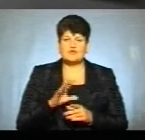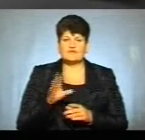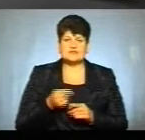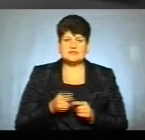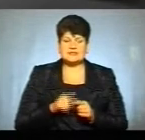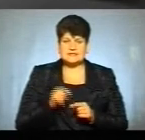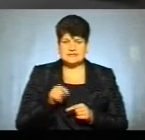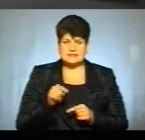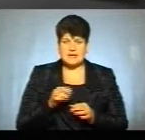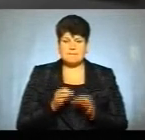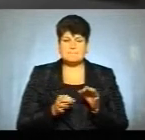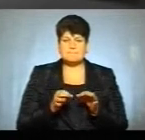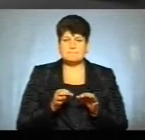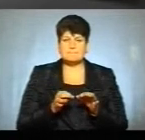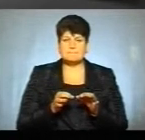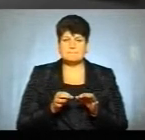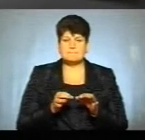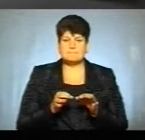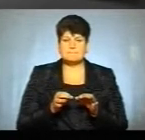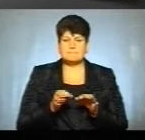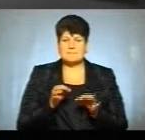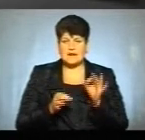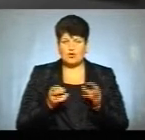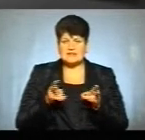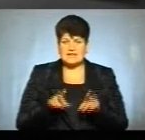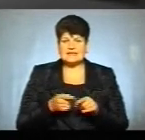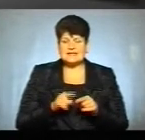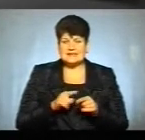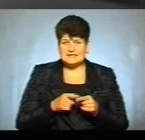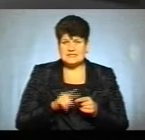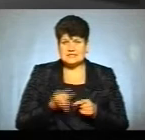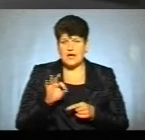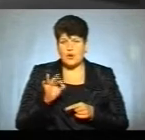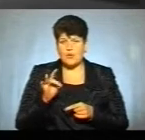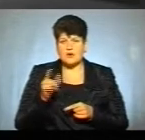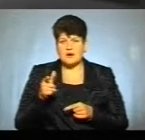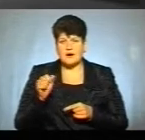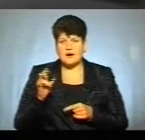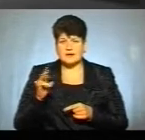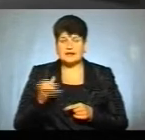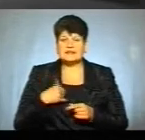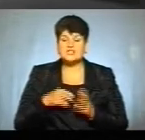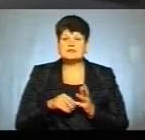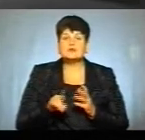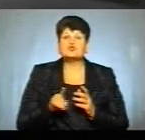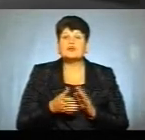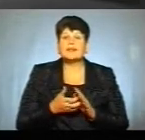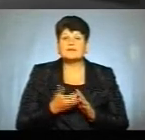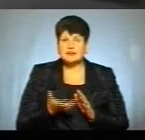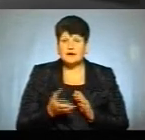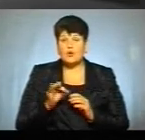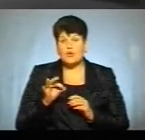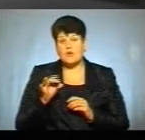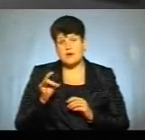і листя, і природні залишки – це є органіка. А нашій землі чого не вистачає? Органічних речовин,